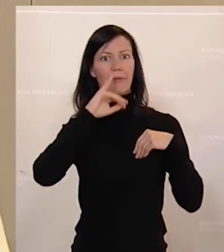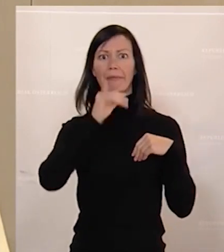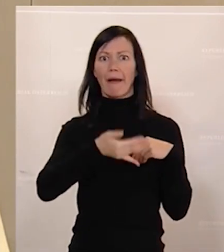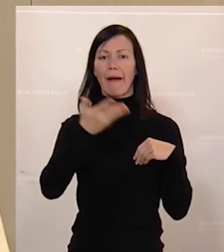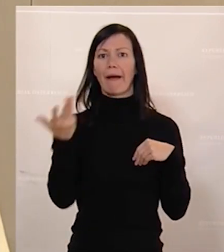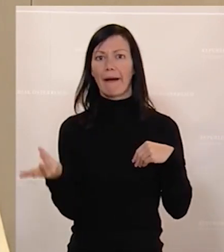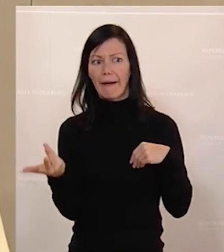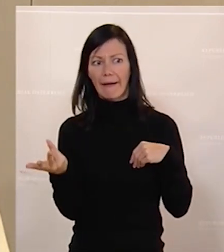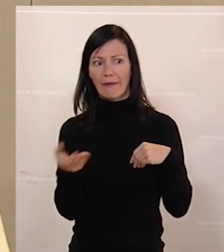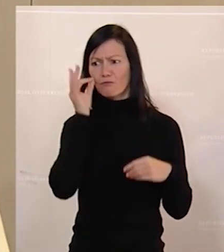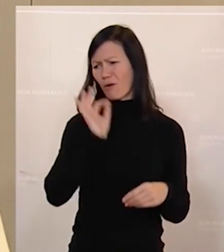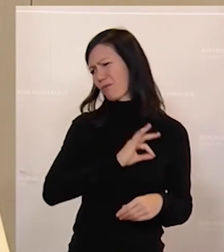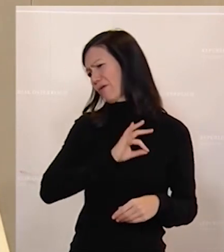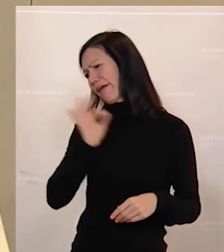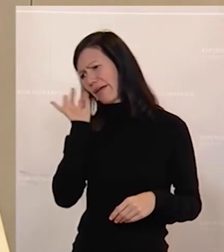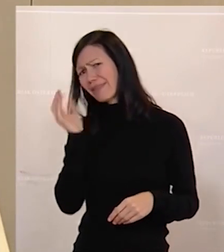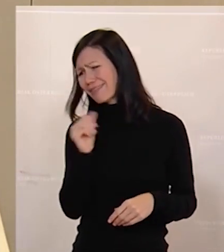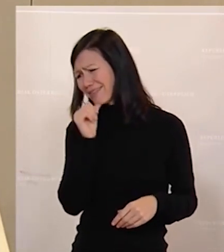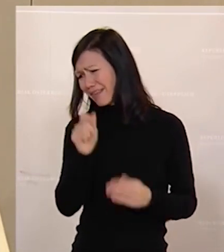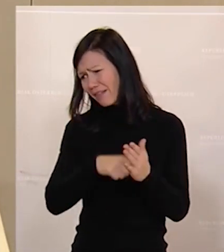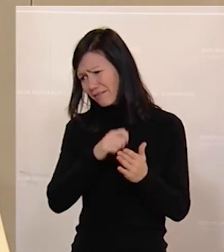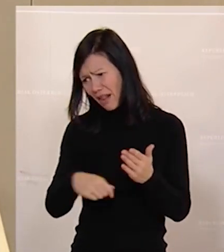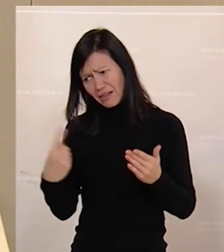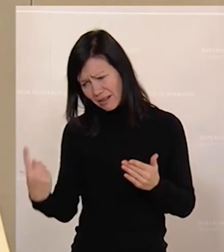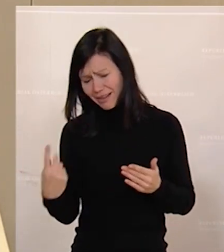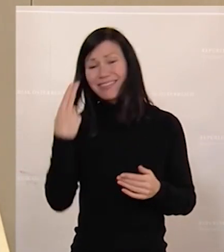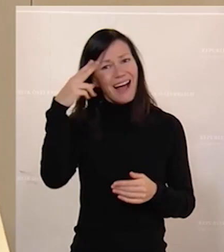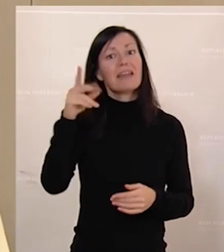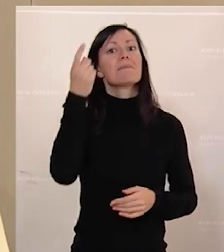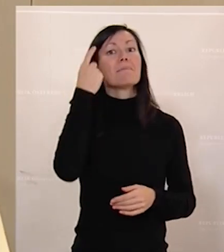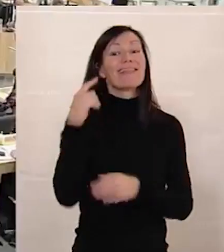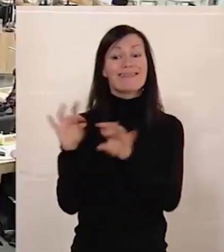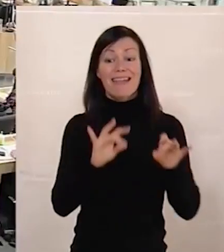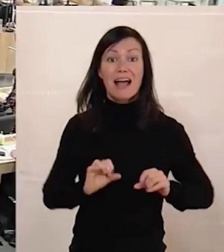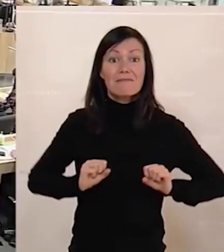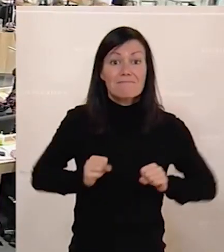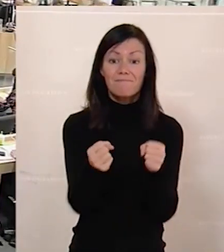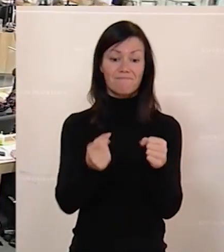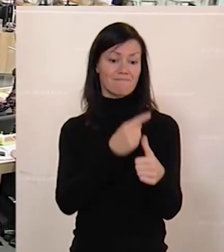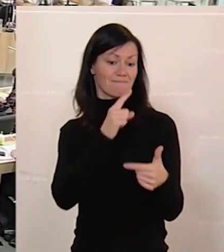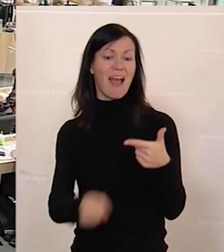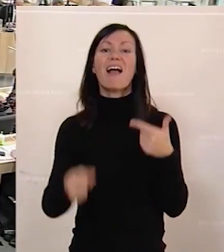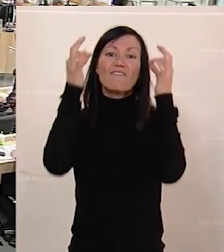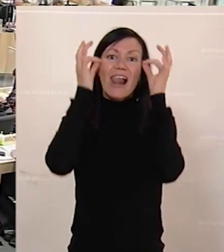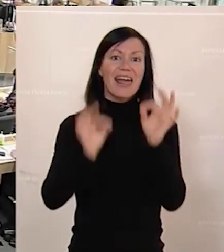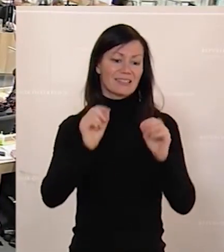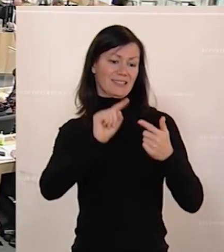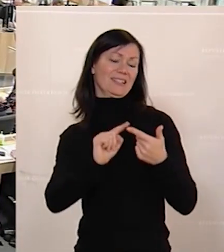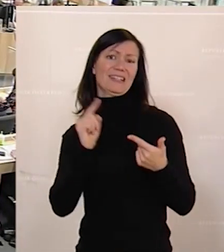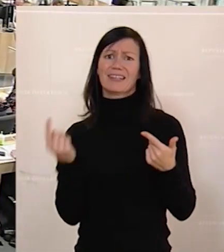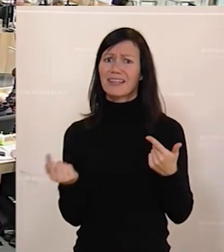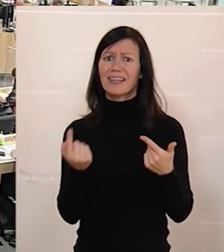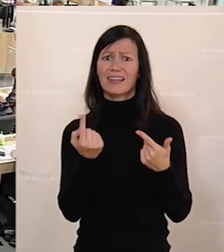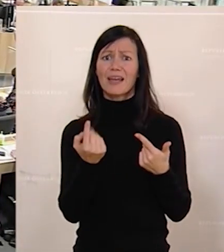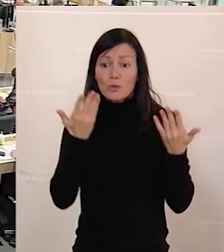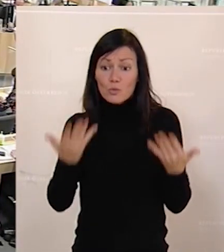zu gehen, Frau Kollegin, sondern vor allem Tatkraft, Handlungsfähigkeit, Verlässlichkeit, nicht nur, aber gerade